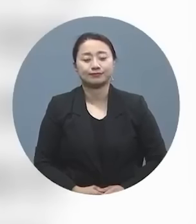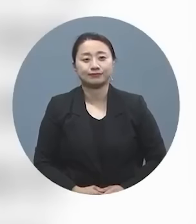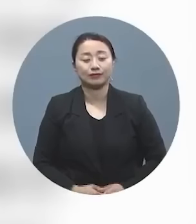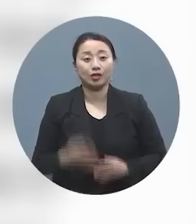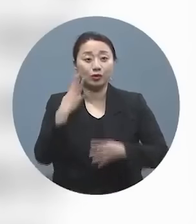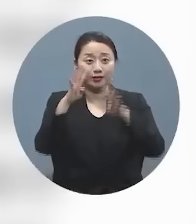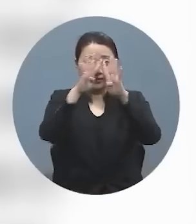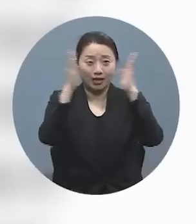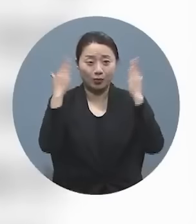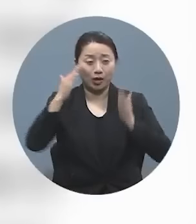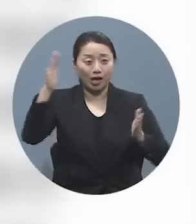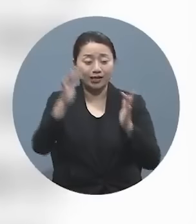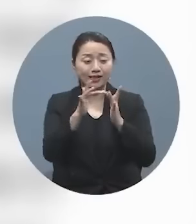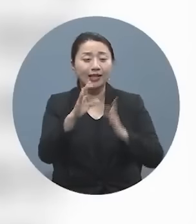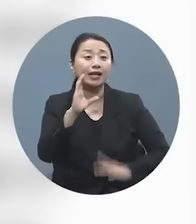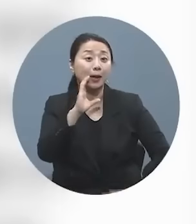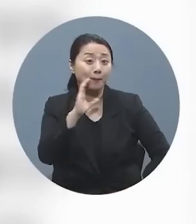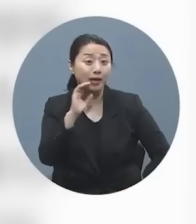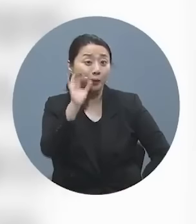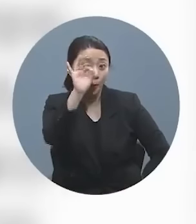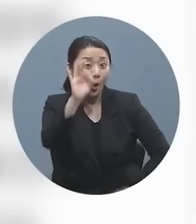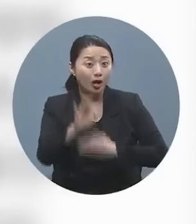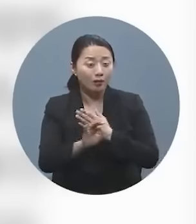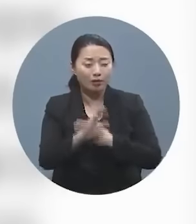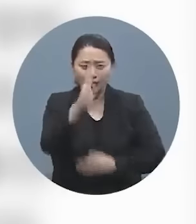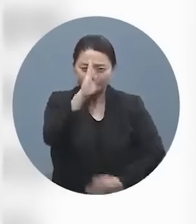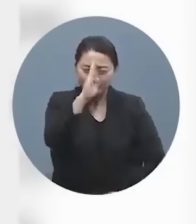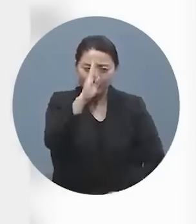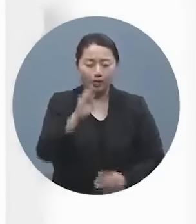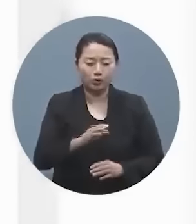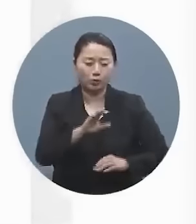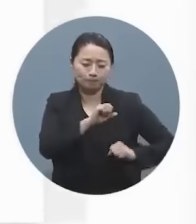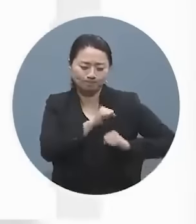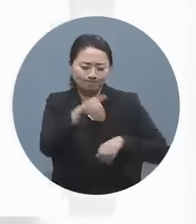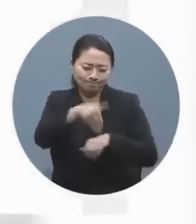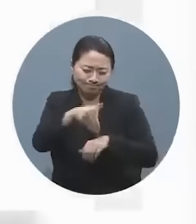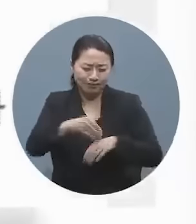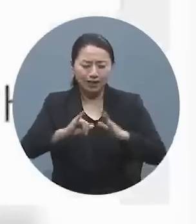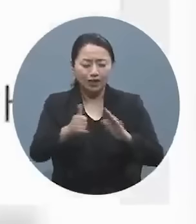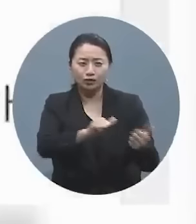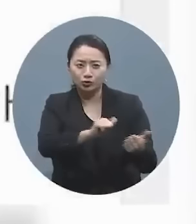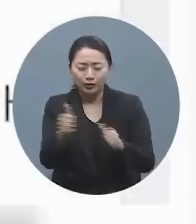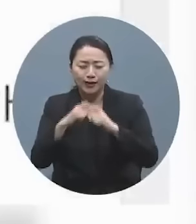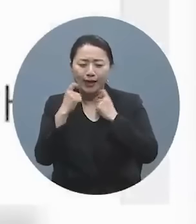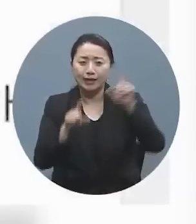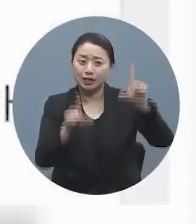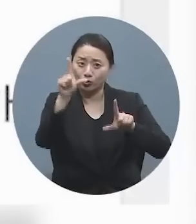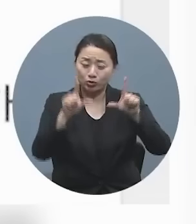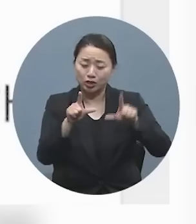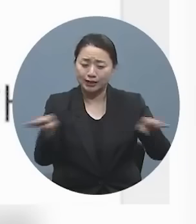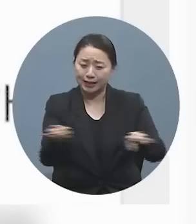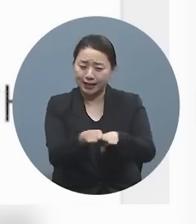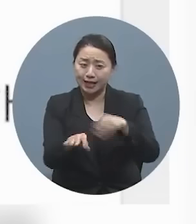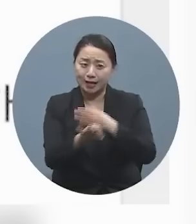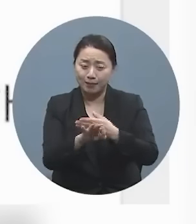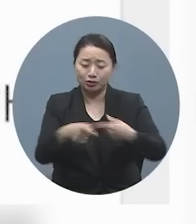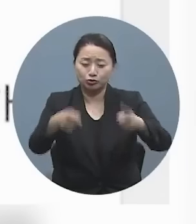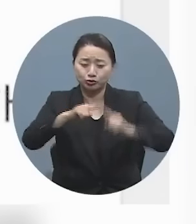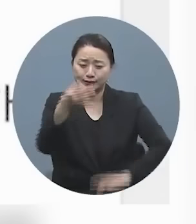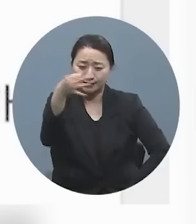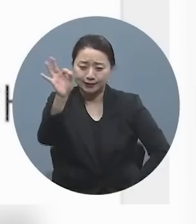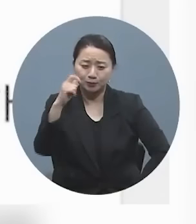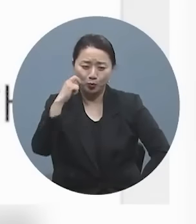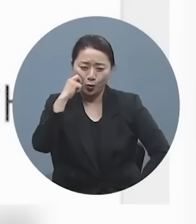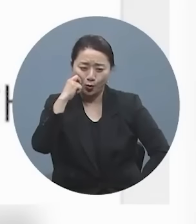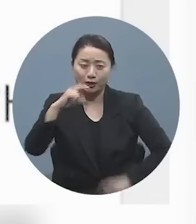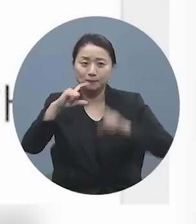울산대학교 학생들의 인터넷 커뮤니티 질병과 예비군 가족 경조사 등 개인적인 이유로 결석하는 경우 출석으로 인정하지